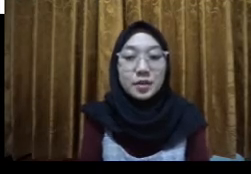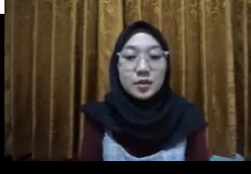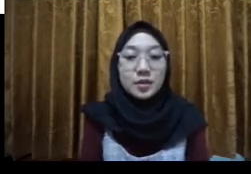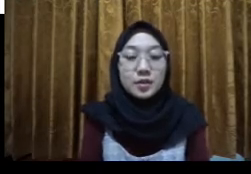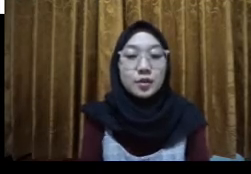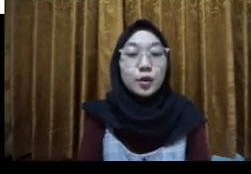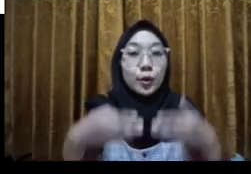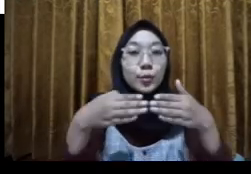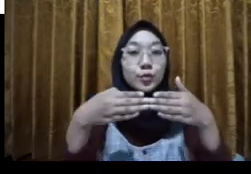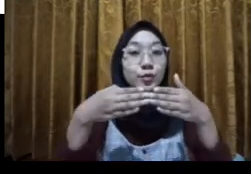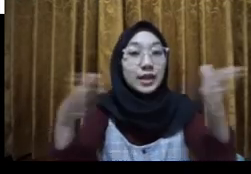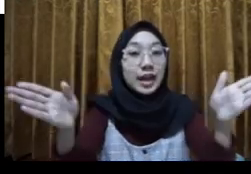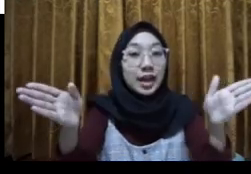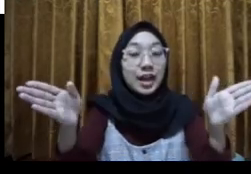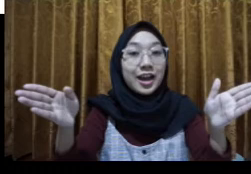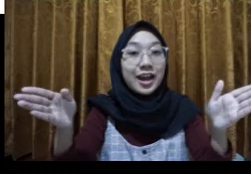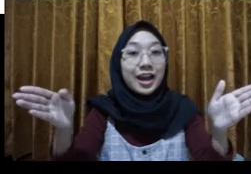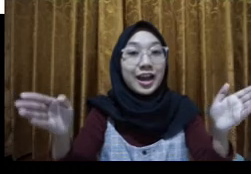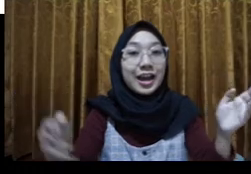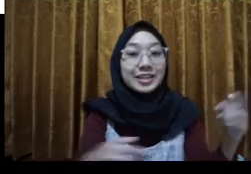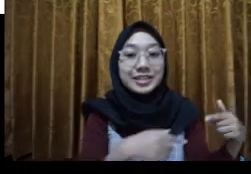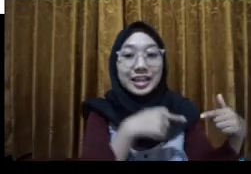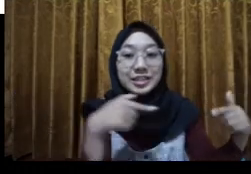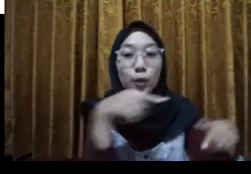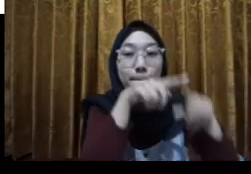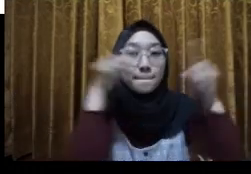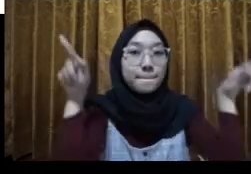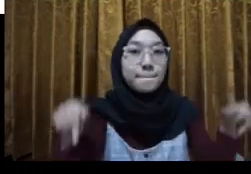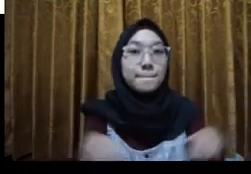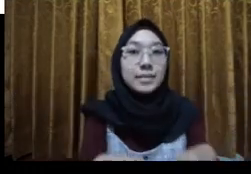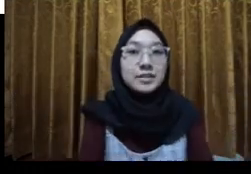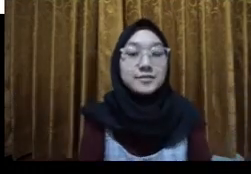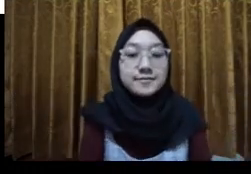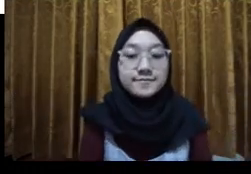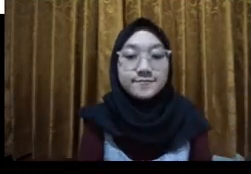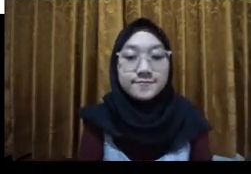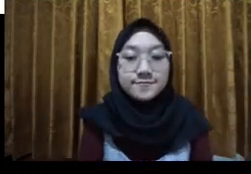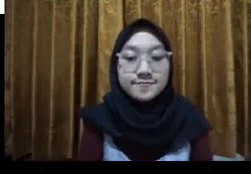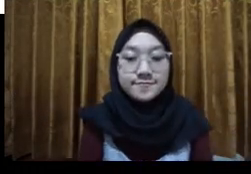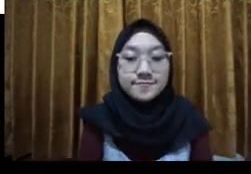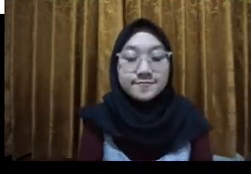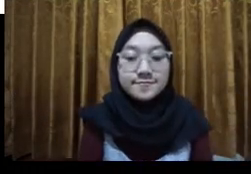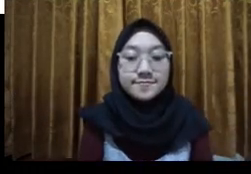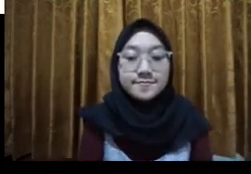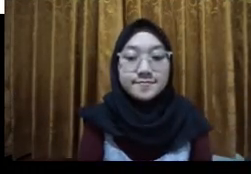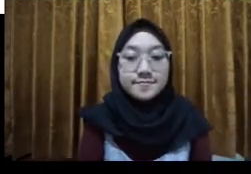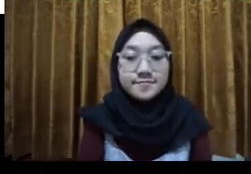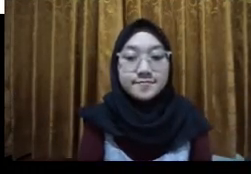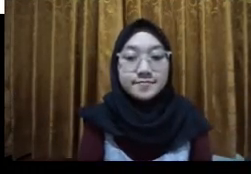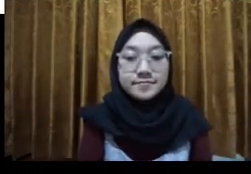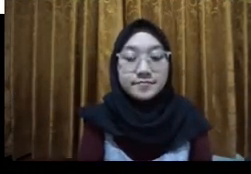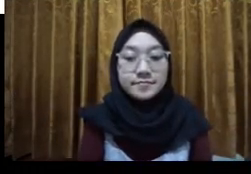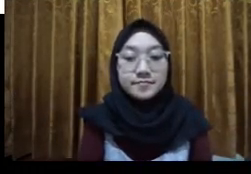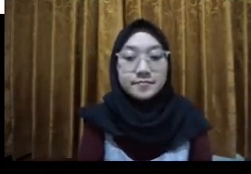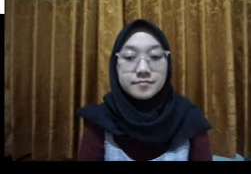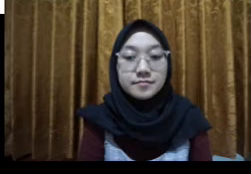sudah terbuka aplikasinya, setelah kita memasuki halaman utamanya yang blank-blank ini,